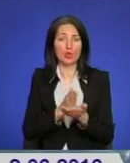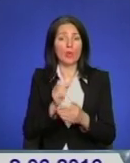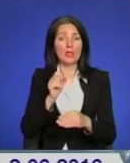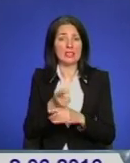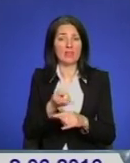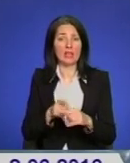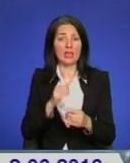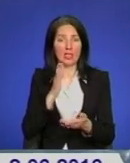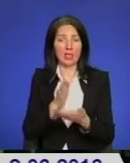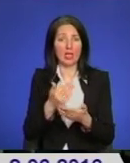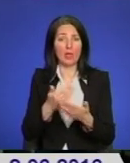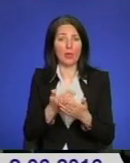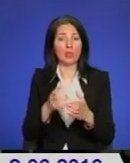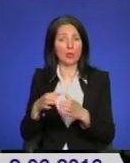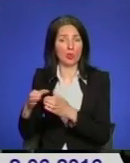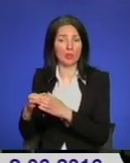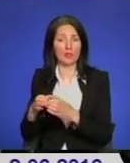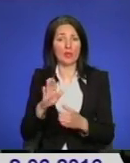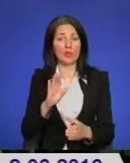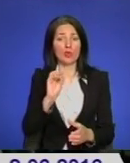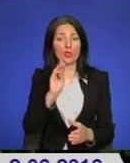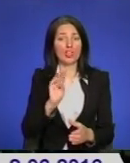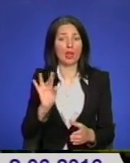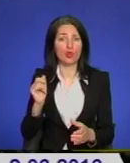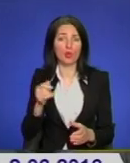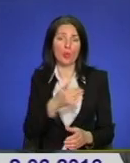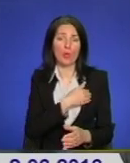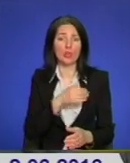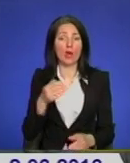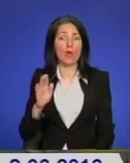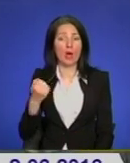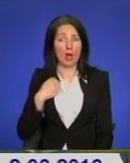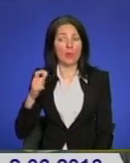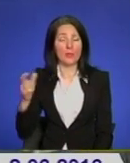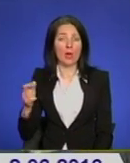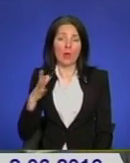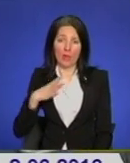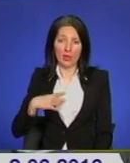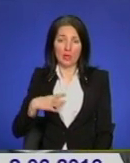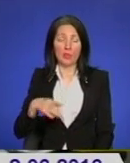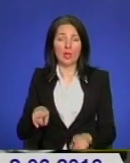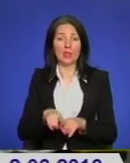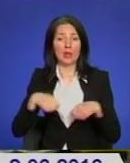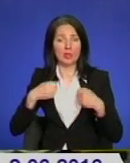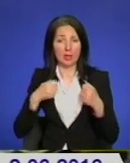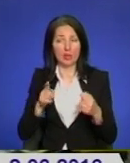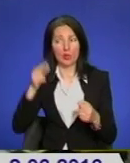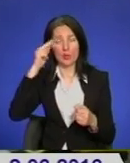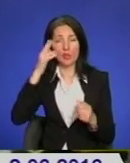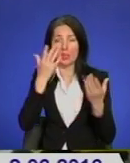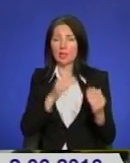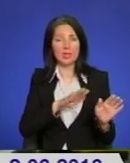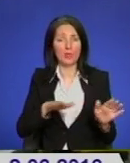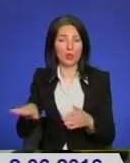перед підрозділами. Віктор Шершун побажав бійцям наполегливості та витримки, щоб навчальні дні не минули марно. За цей час